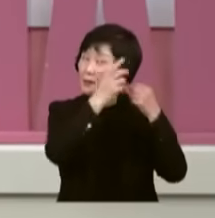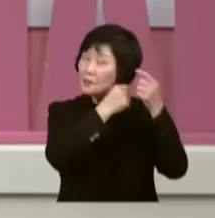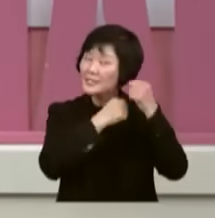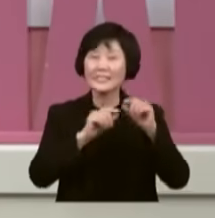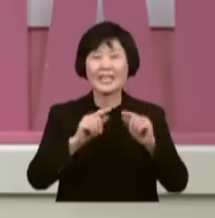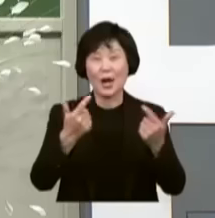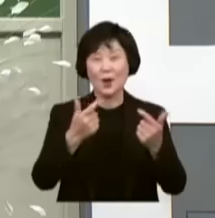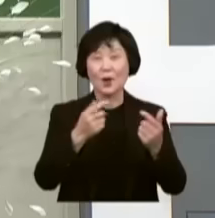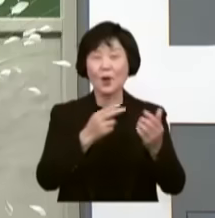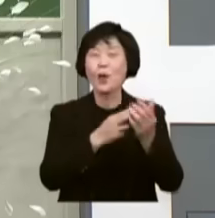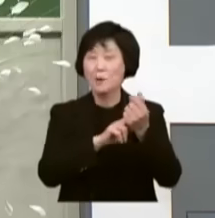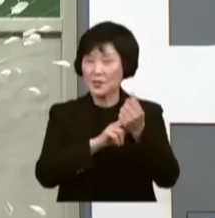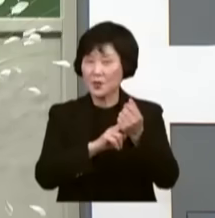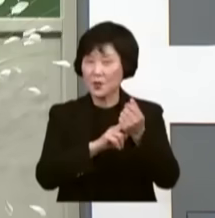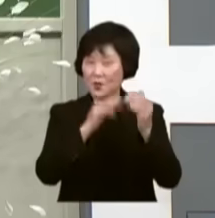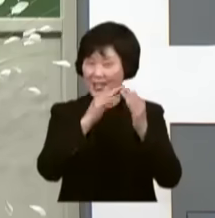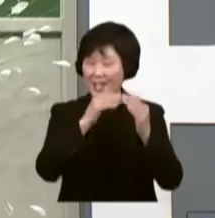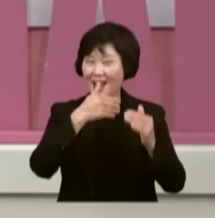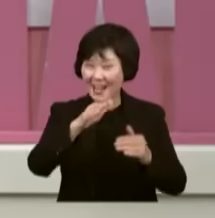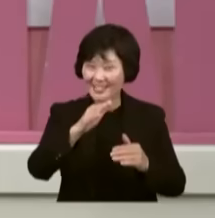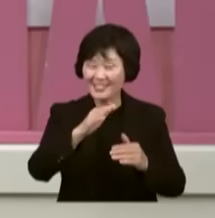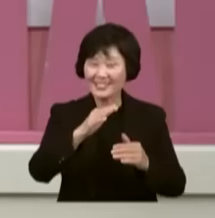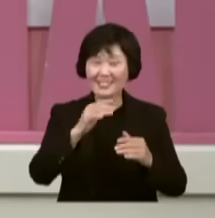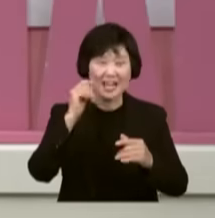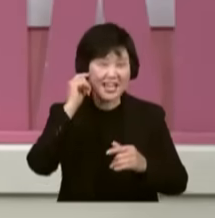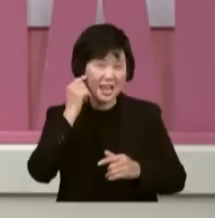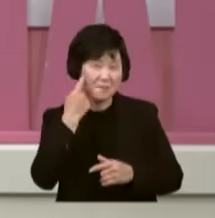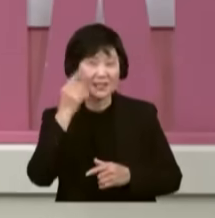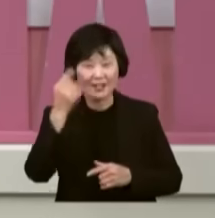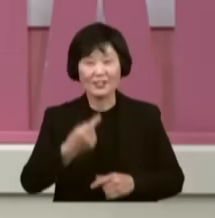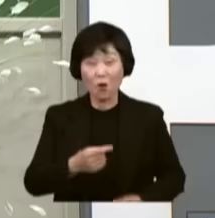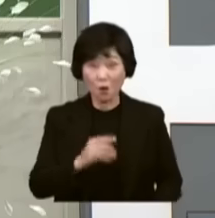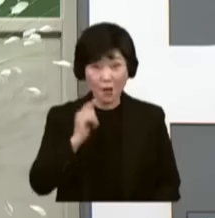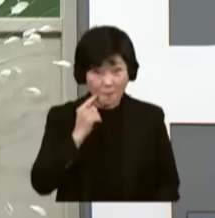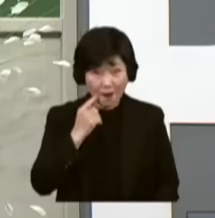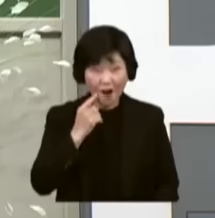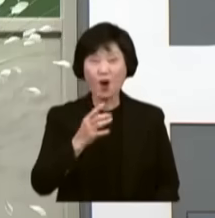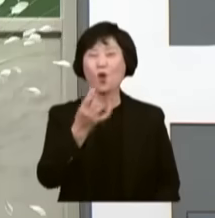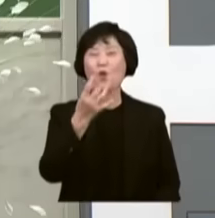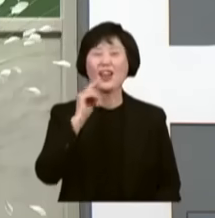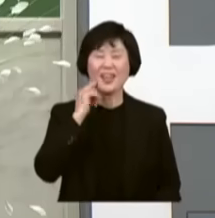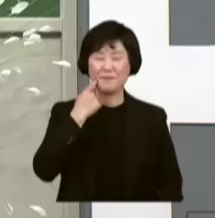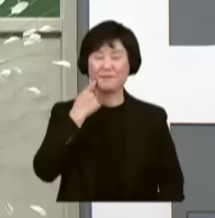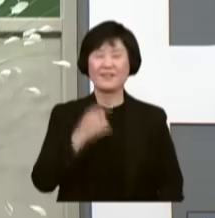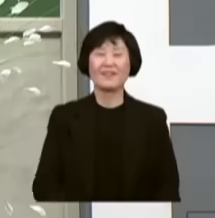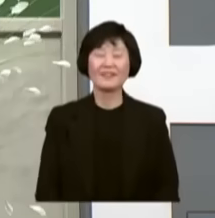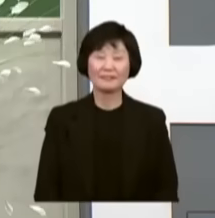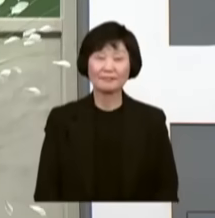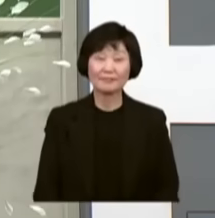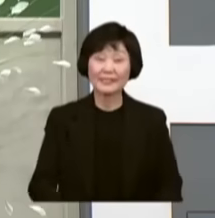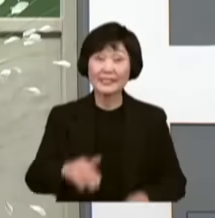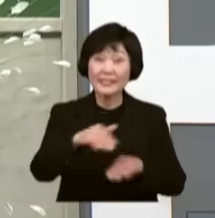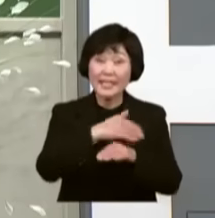했어요. 오늘 여기 나온다고. 그랬어요? 아니, 진짜 이쁘게 하고 왔어요. 원래 이뻐요. 네. 지금 저 섬기시는 교회가